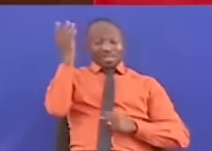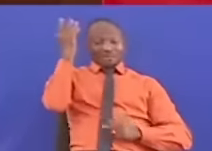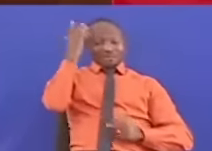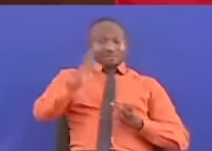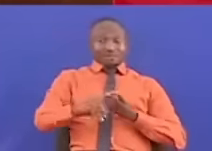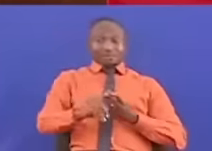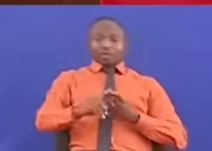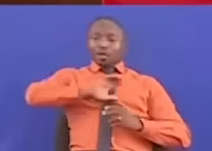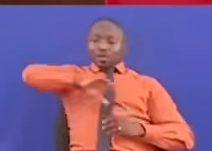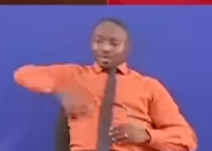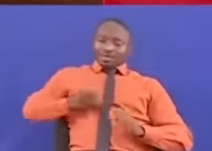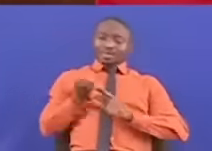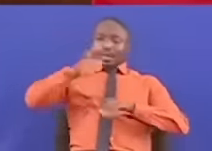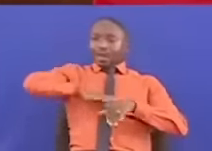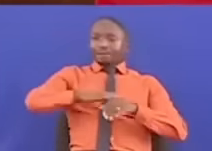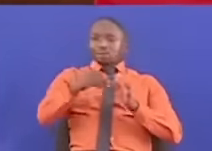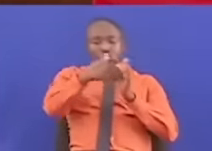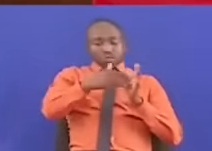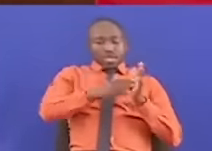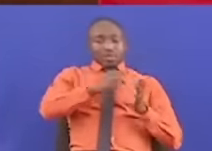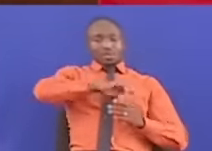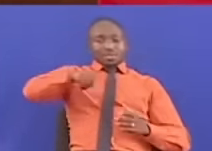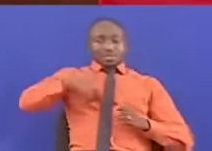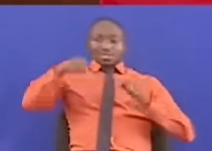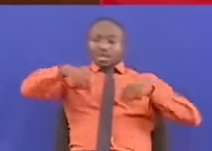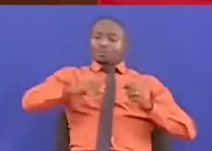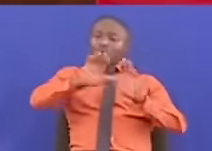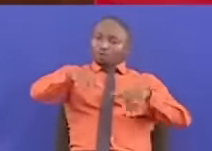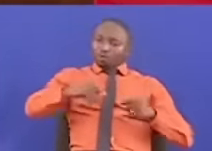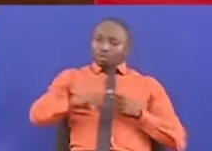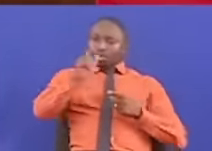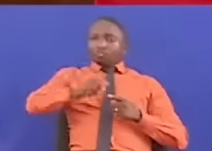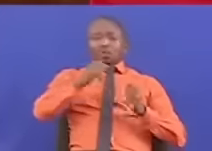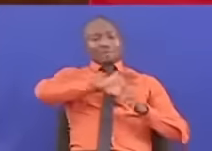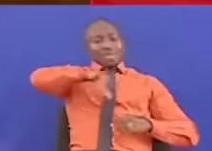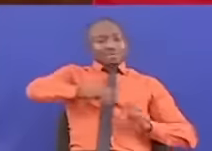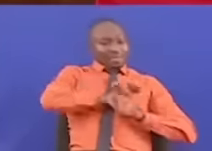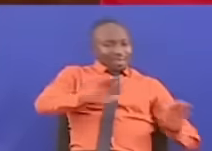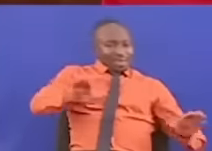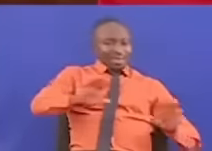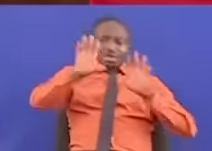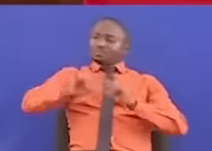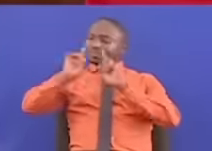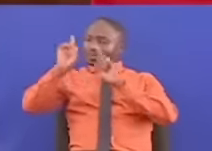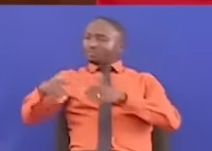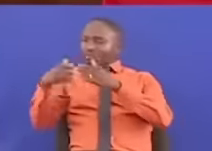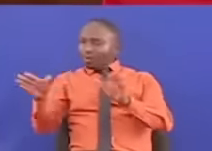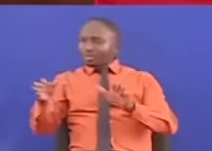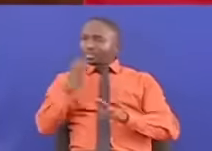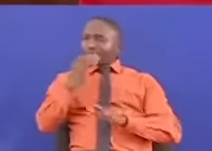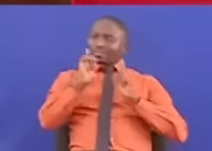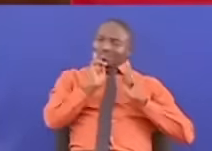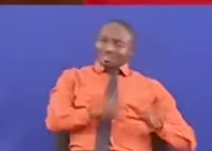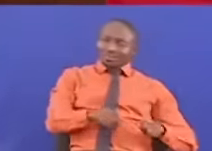na walam uzem ulip sisi ni sisi wabe kamba mtu ames ripo ipo taarifa ziko